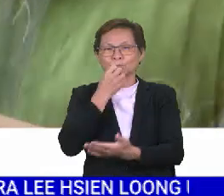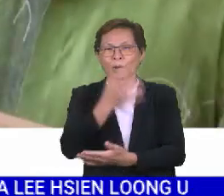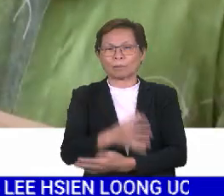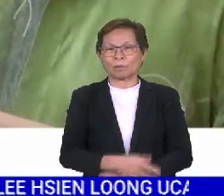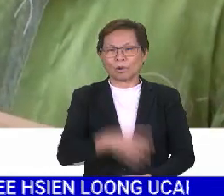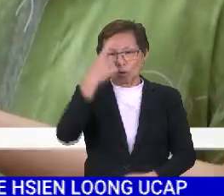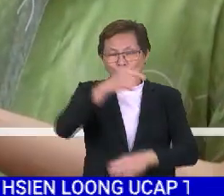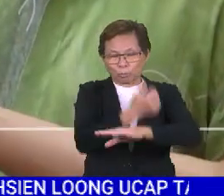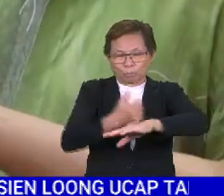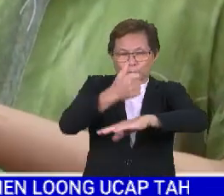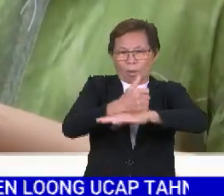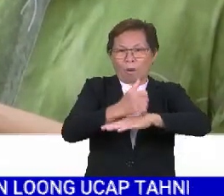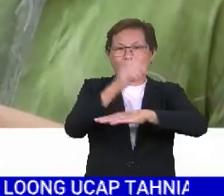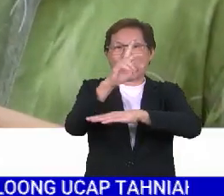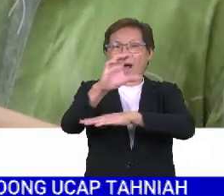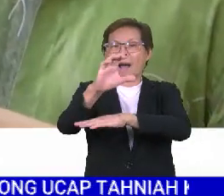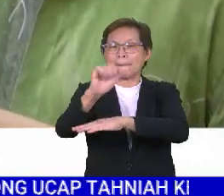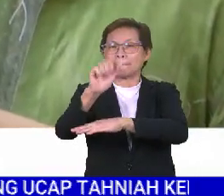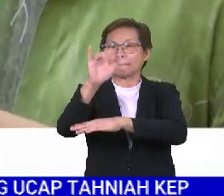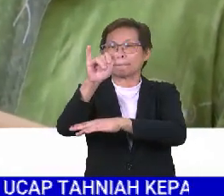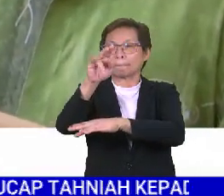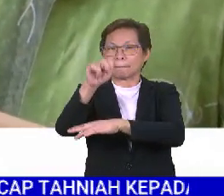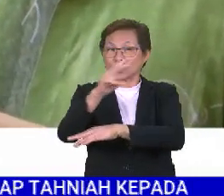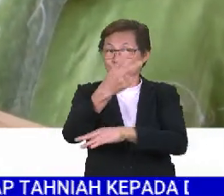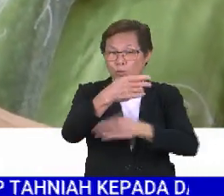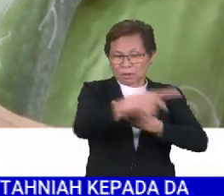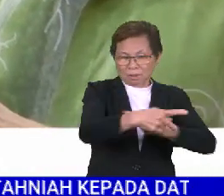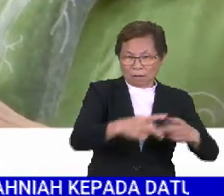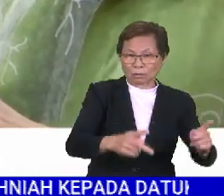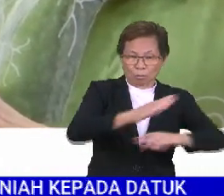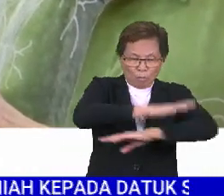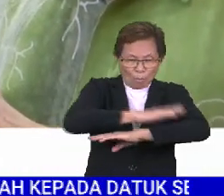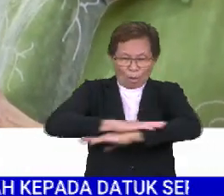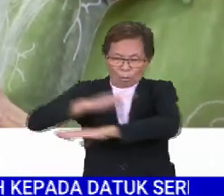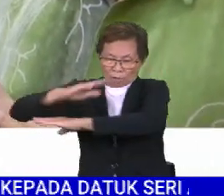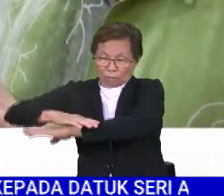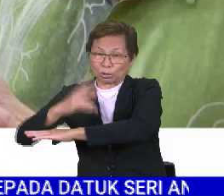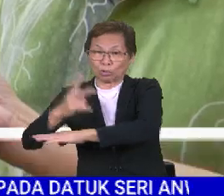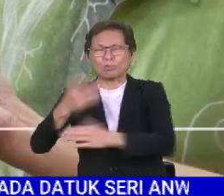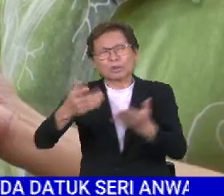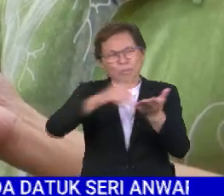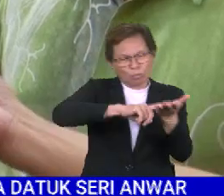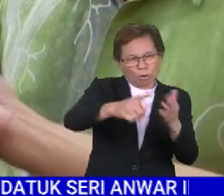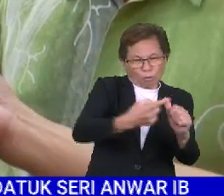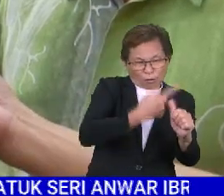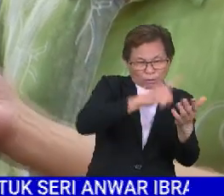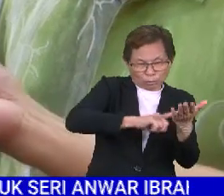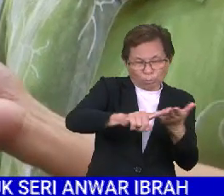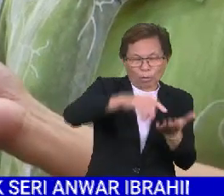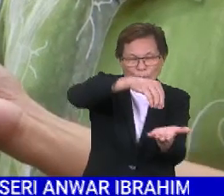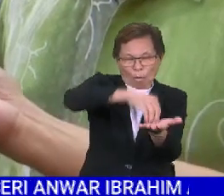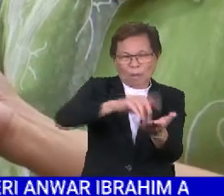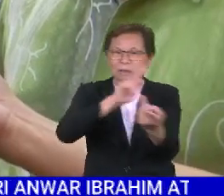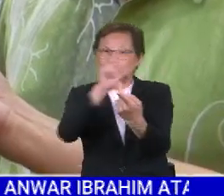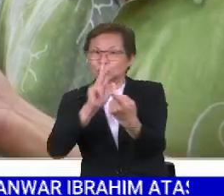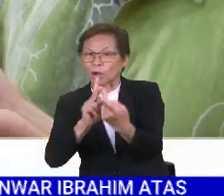Untuk set up satu kabin dengan dua kaunter, kemungkinan first week of December akan di lokasi yang sesuai lah. So